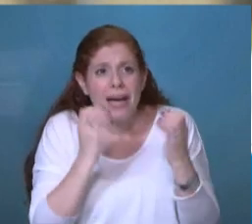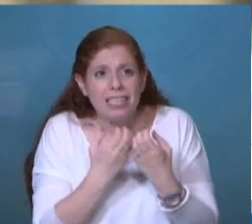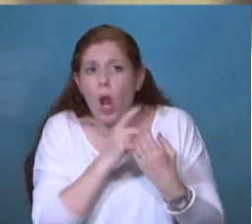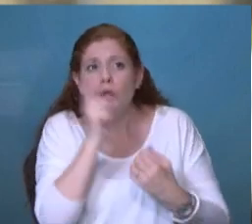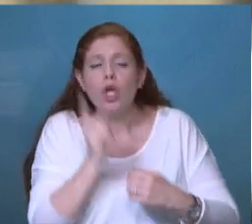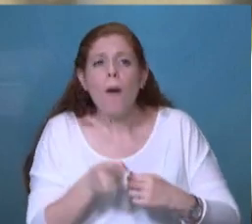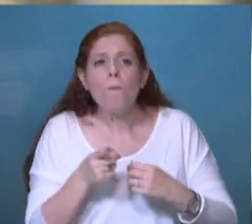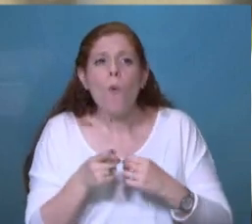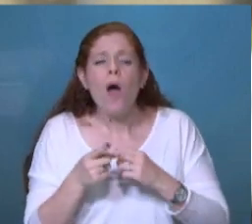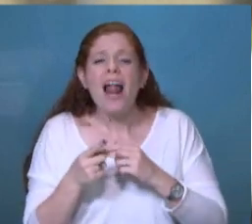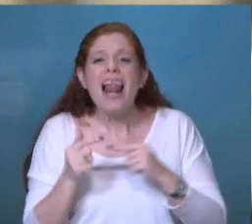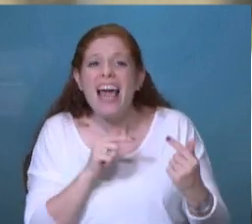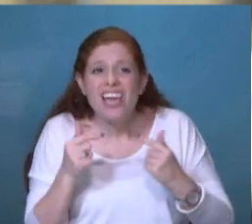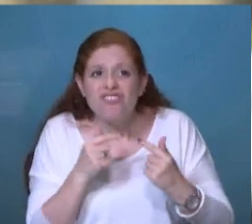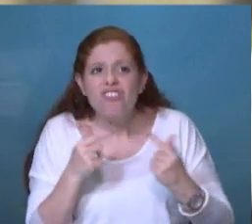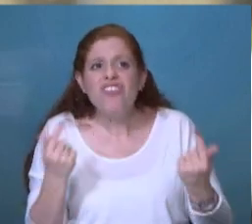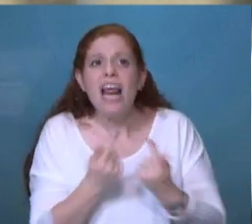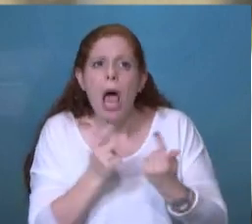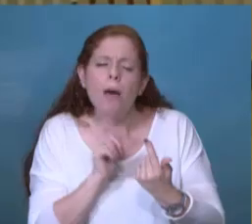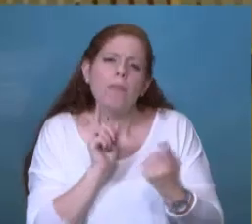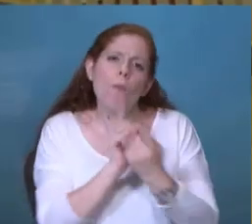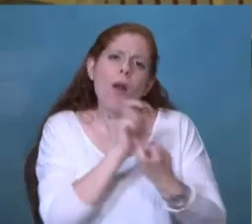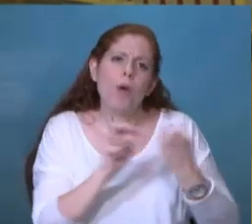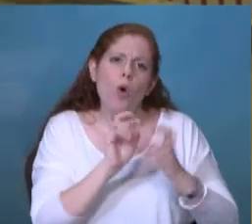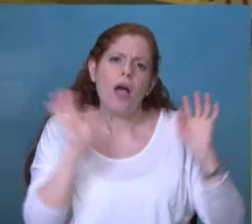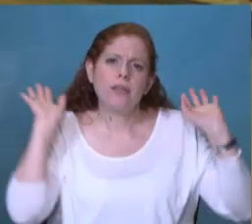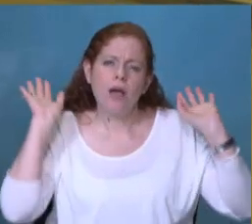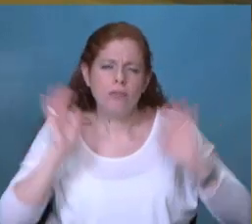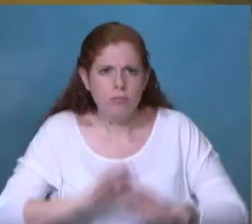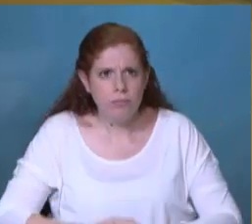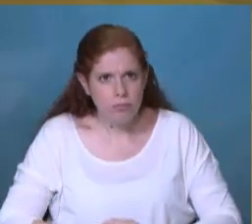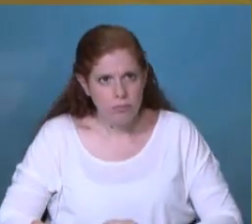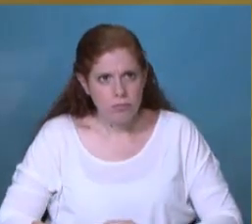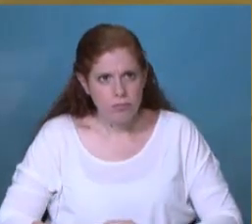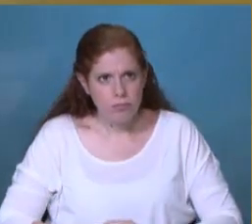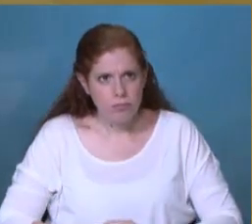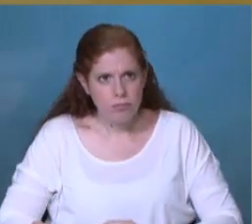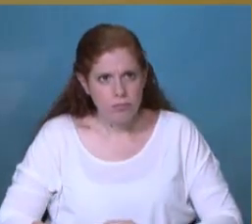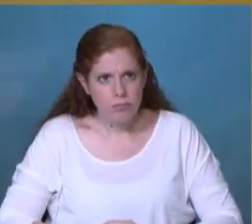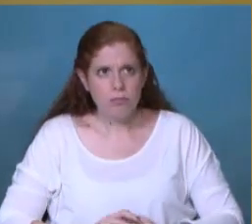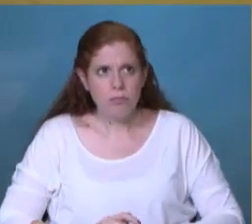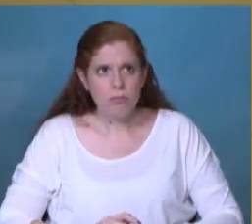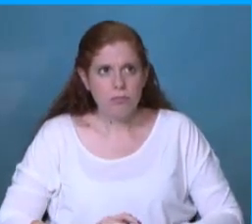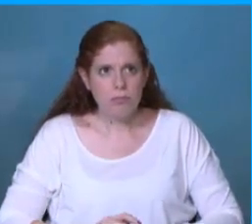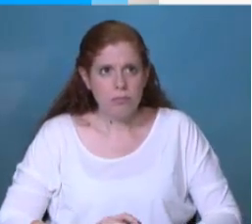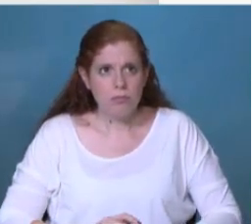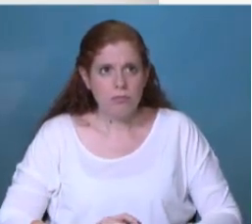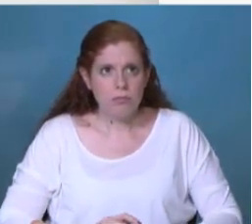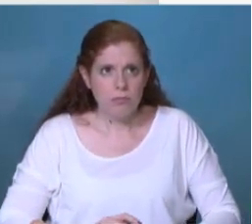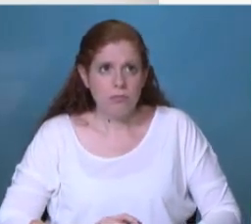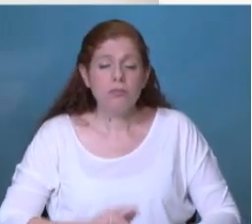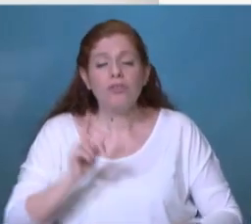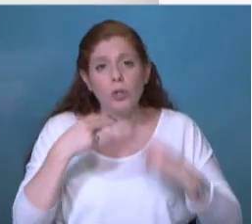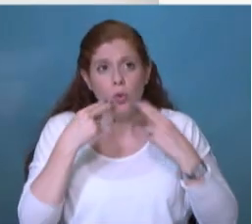שאמור לריב ולהילחם מול הבירוקרטיה. וזו